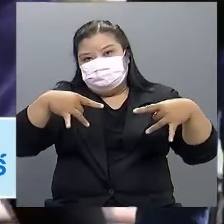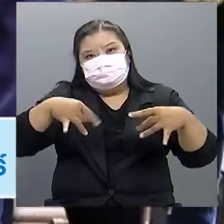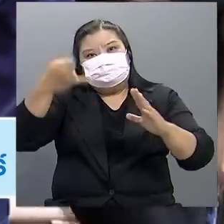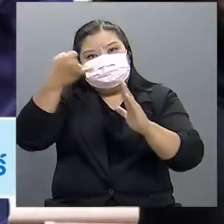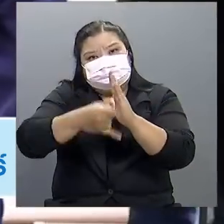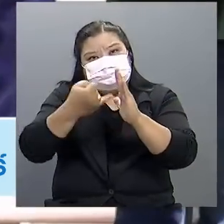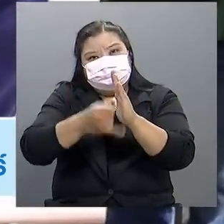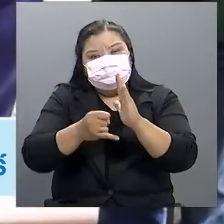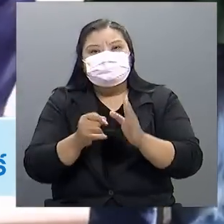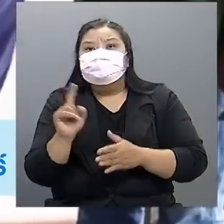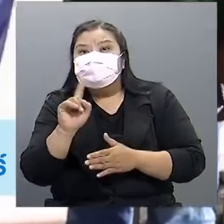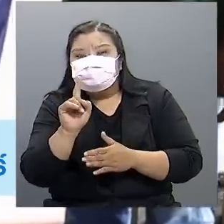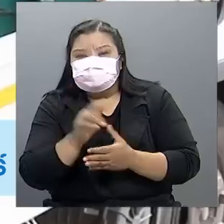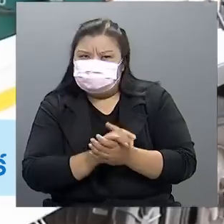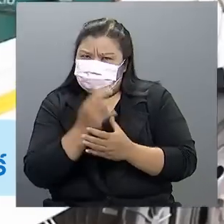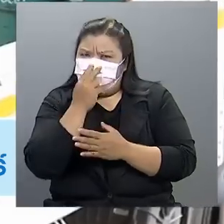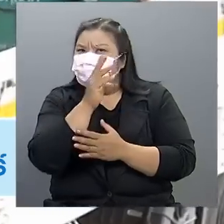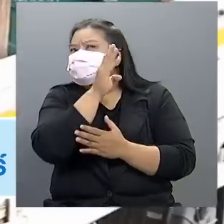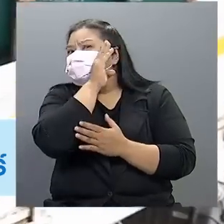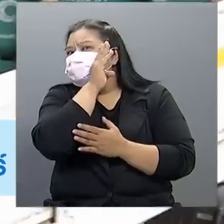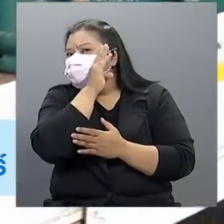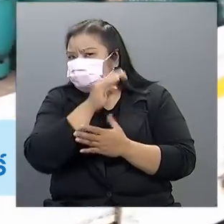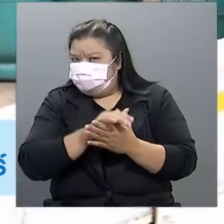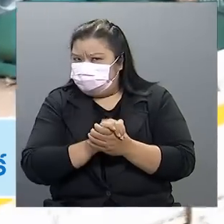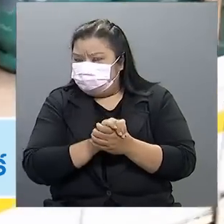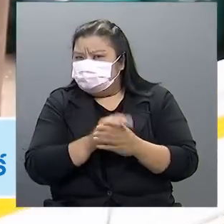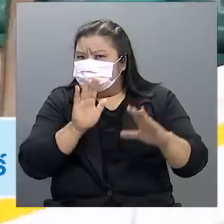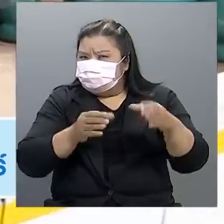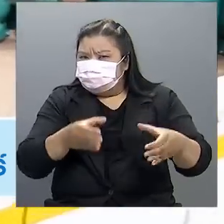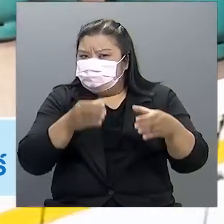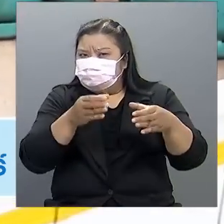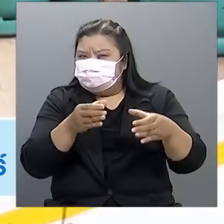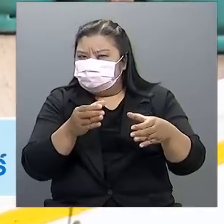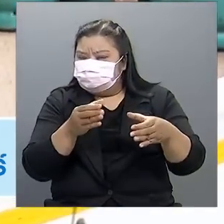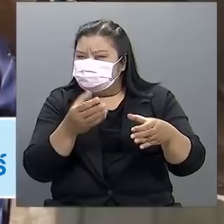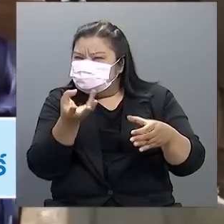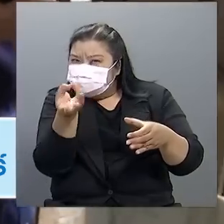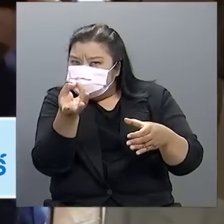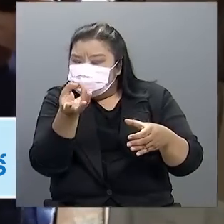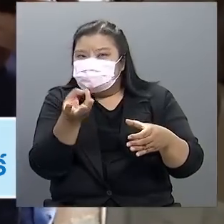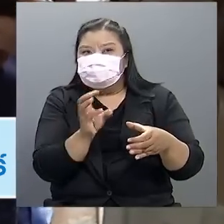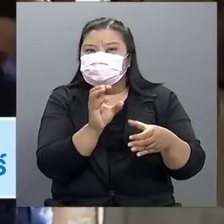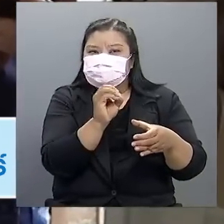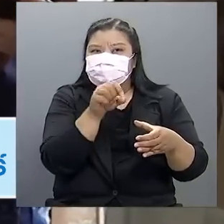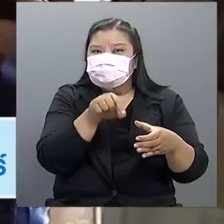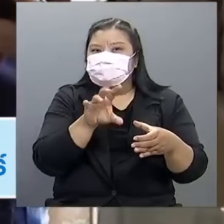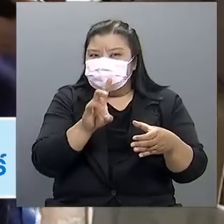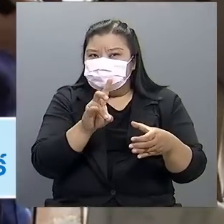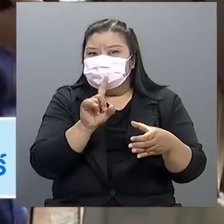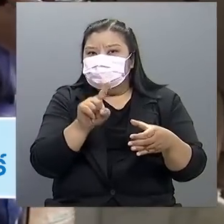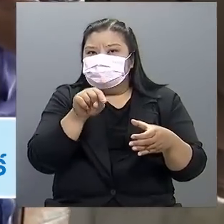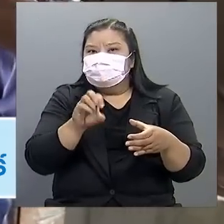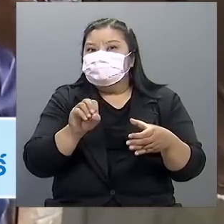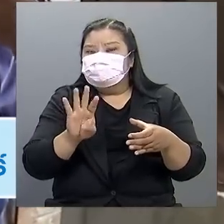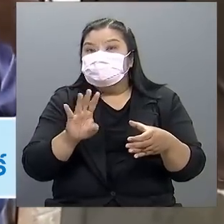คือมมีความคลาดเคลื่อนเฉลี่ยเนี่ยประมาณสัศูยจุด 70 ถึง 1.40 กิโลกรัอูภาษาชาวบานก็คื